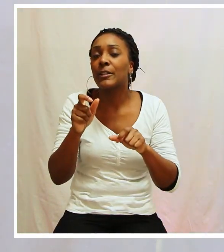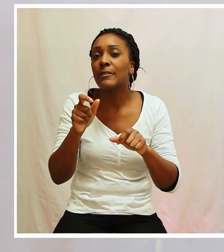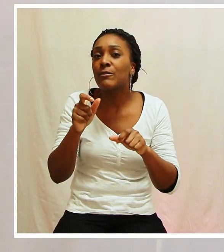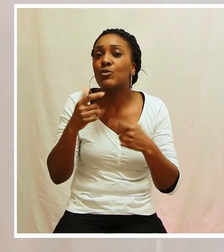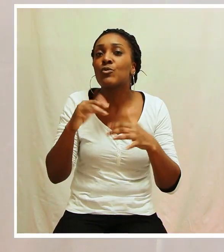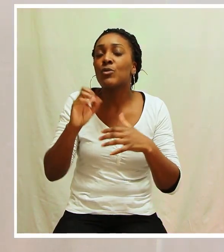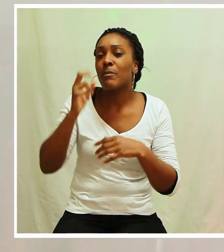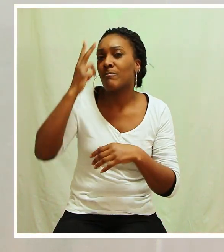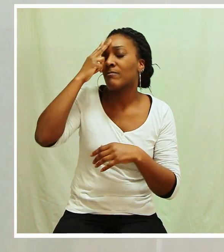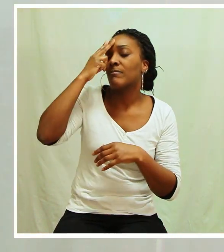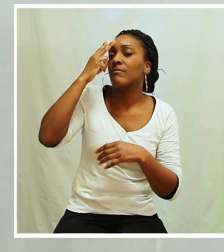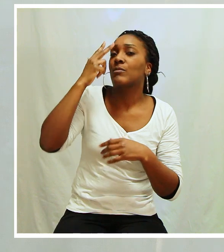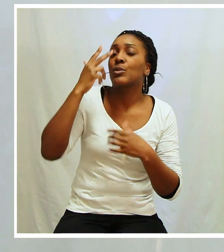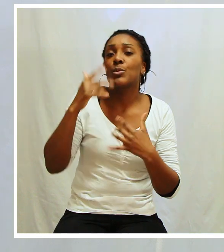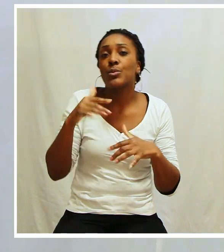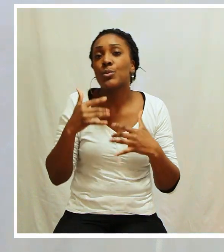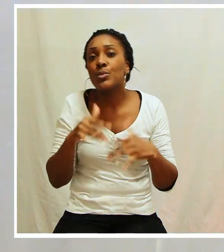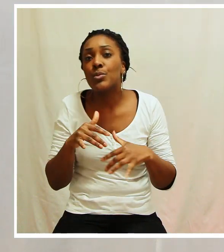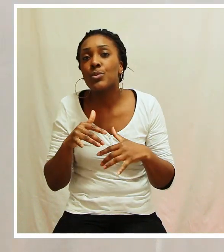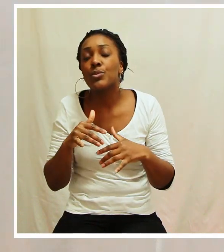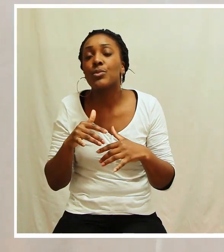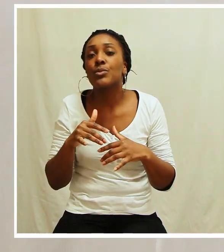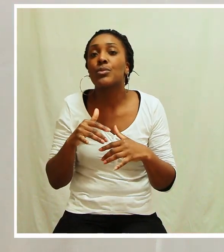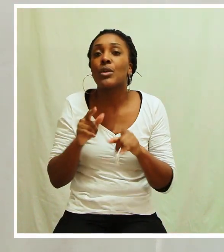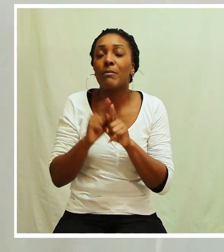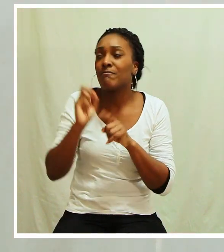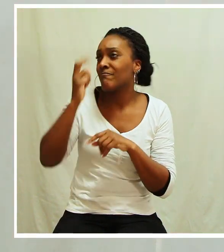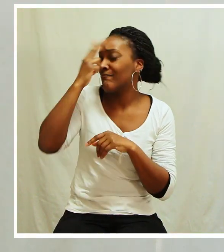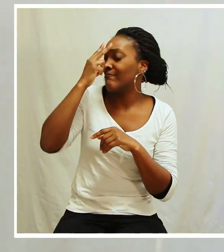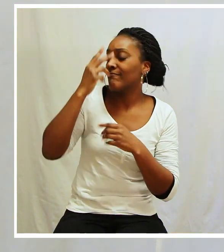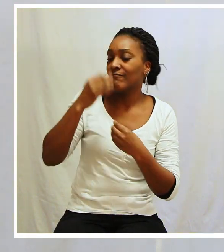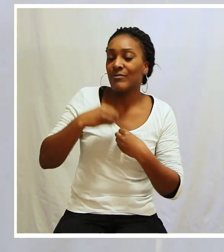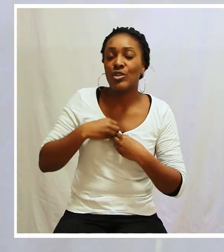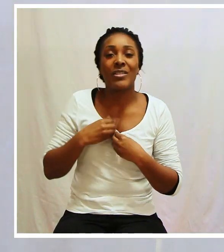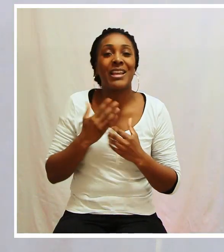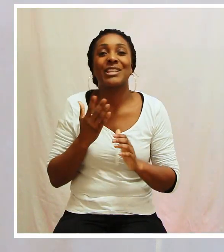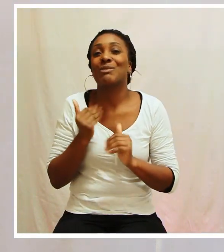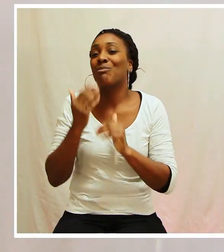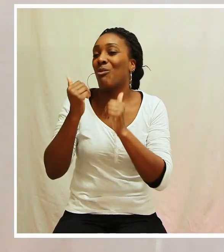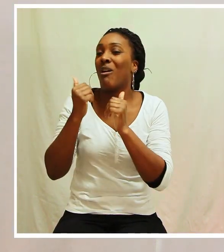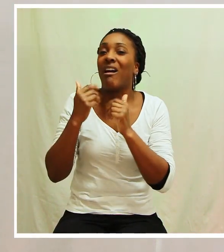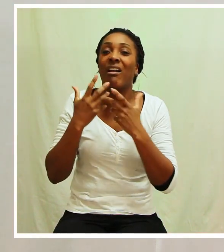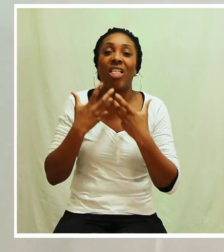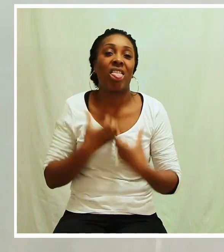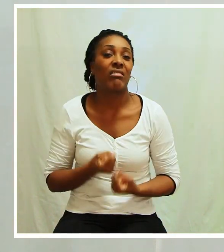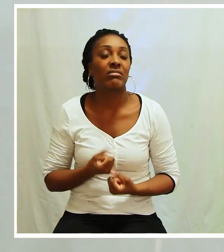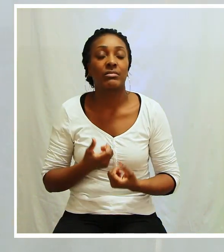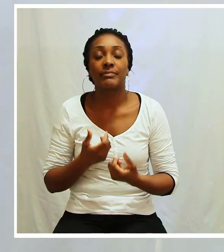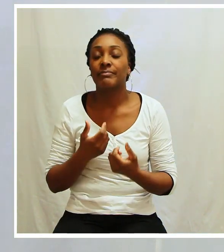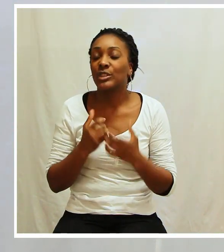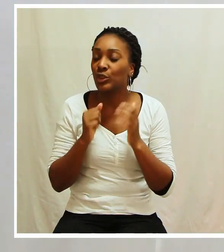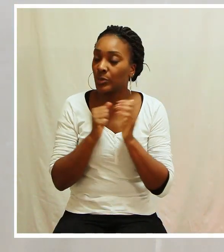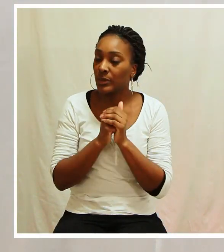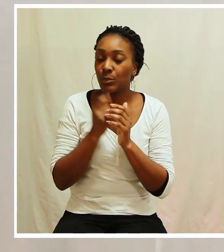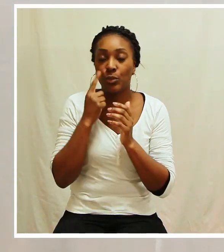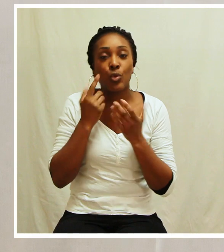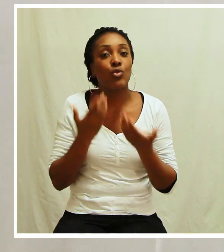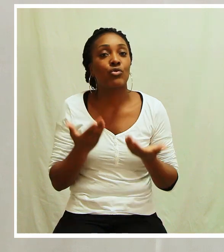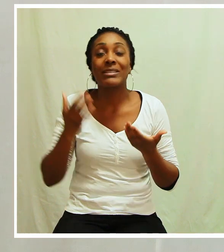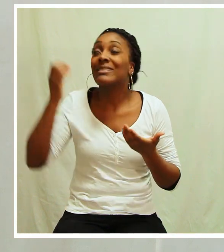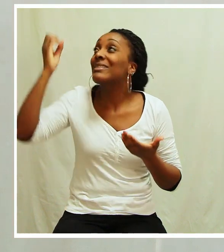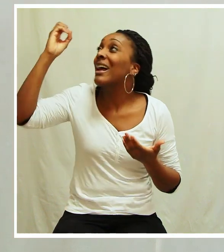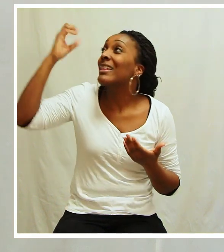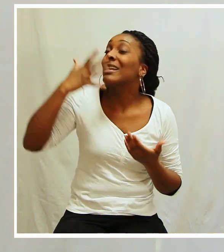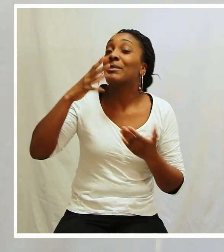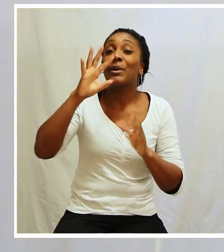choses, qui sont venus détruire l'espoir. Seigneur, je prie qu'aujourd'hui, Seigneur, il y ait la vie du